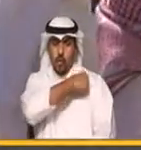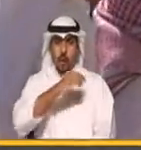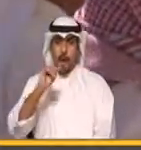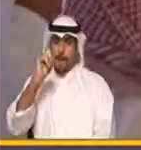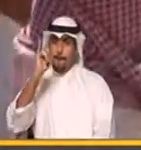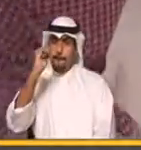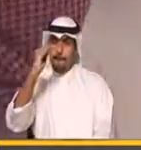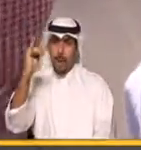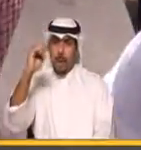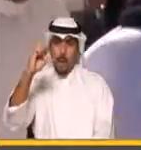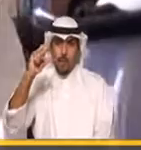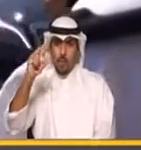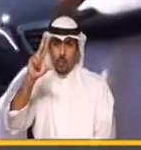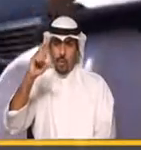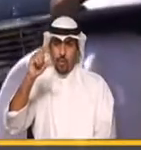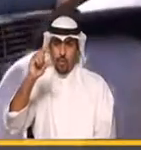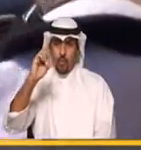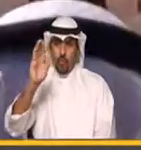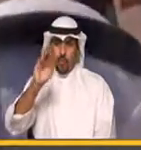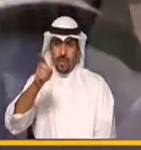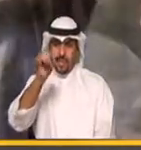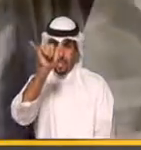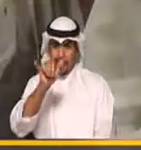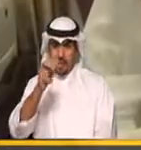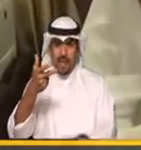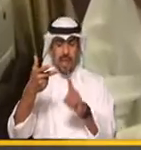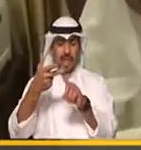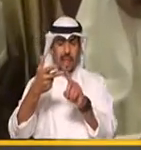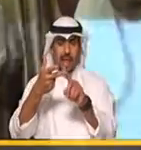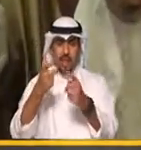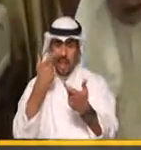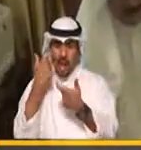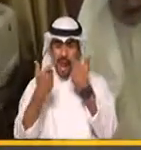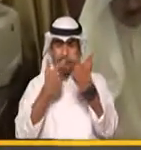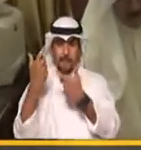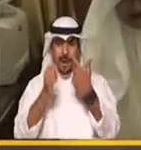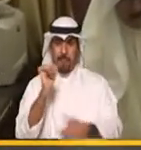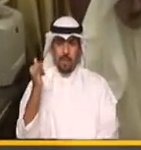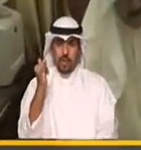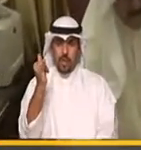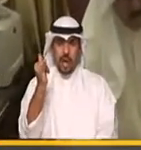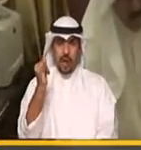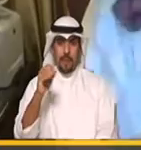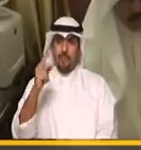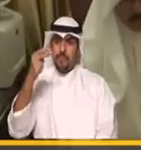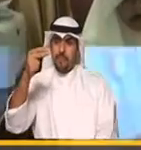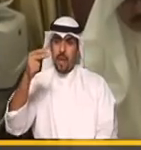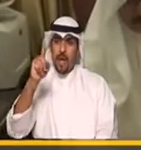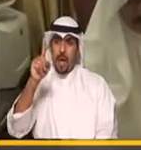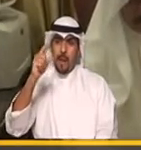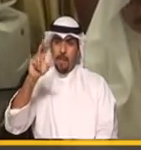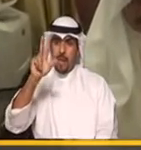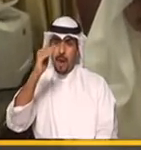ووكيل وزاره الداخليه المساعد لشؤون الامن الجنائي اللواء عبد الحميد العوضي